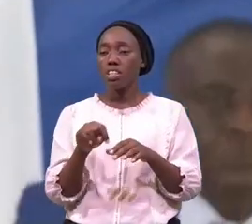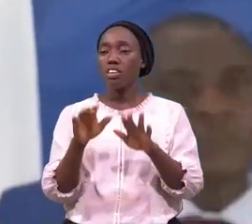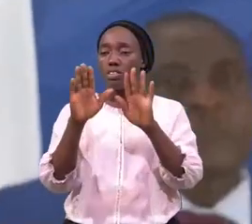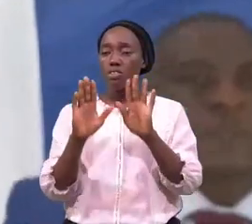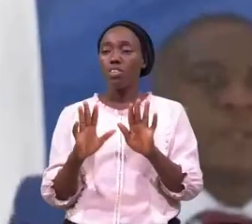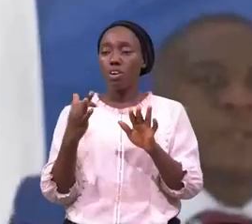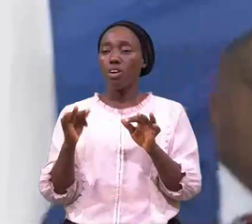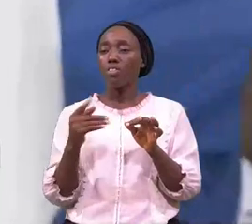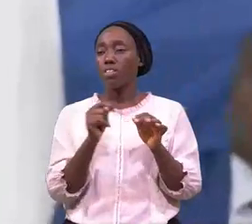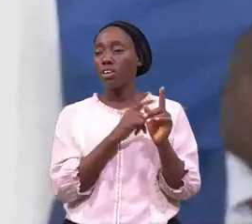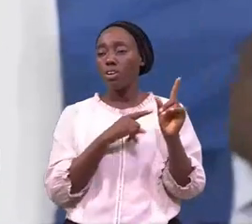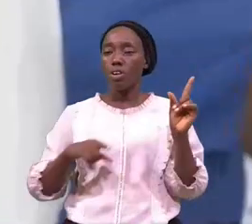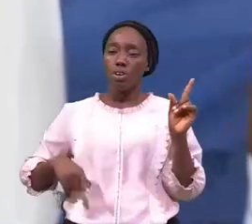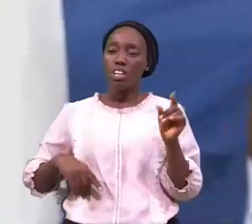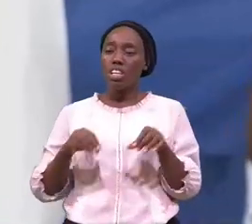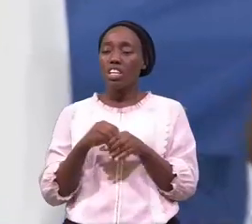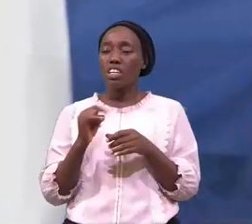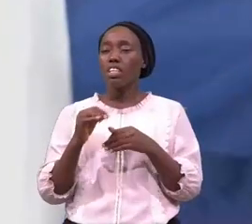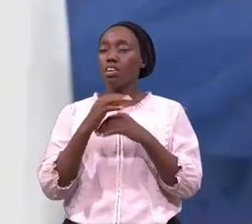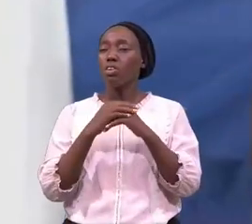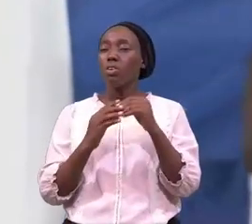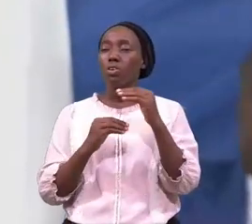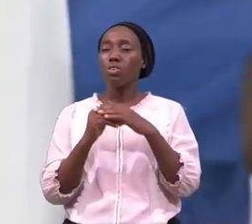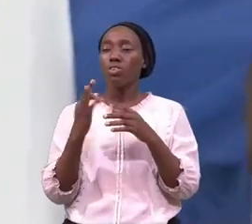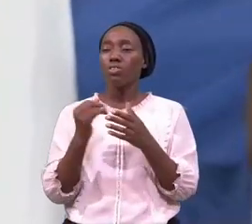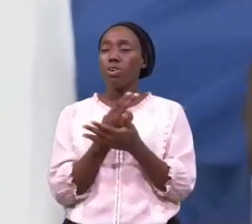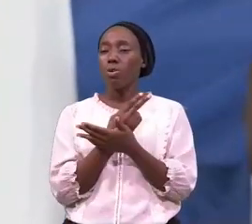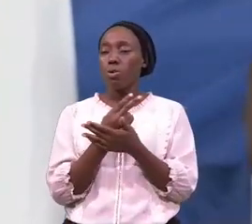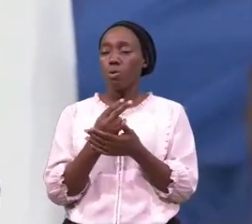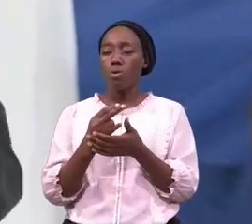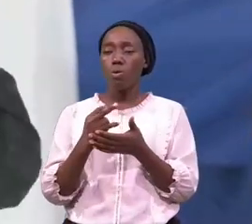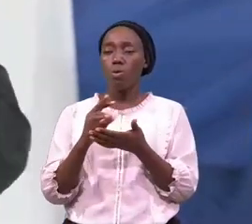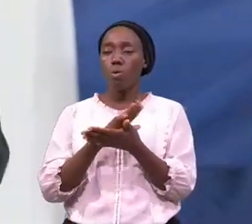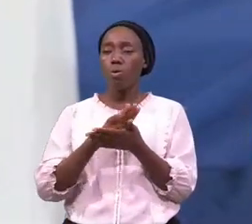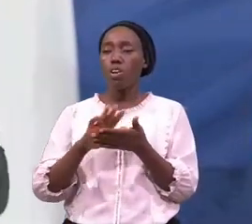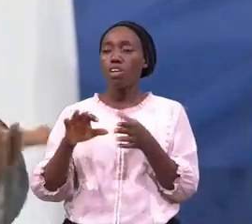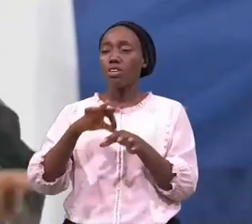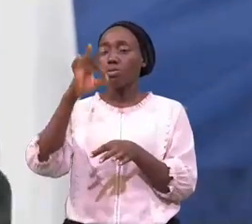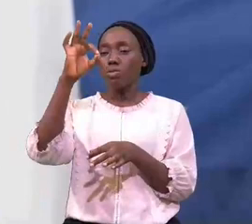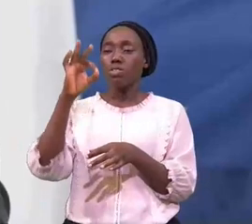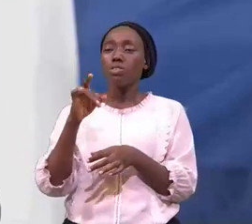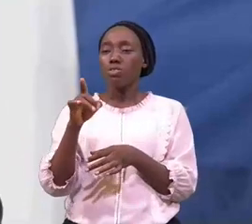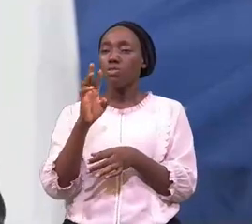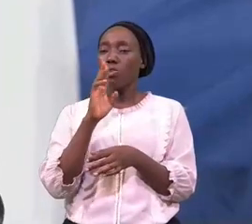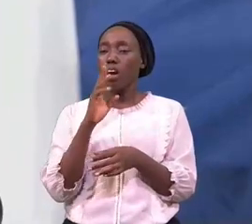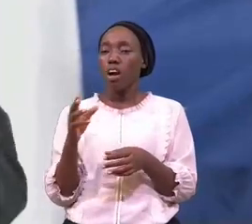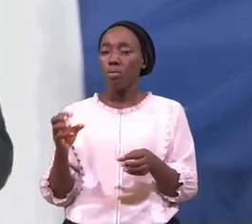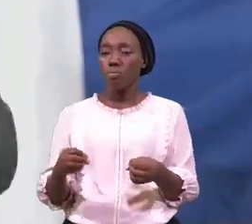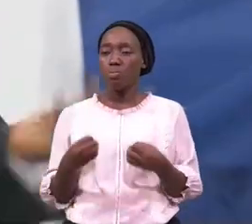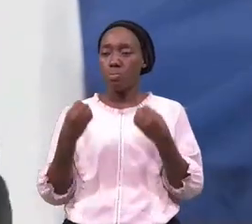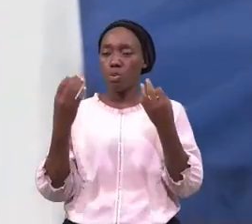Et marchant dans la crainte du Seigneur. Et ça croissait par l'assistance du Saint-Esprit.